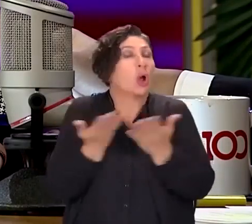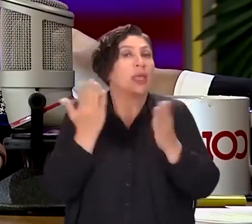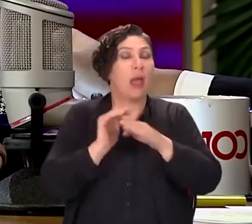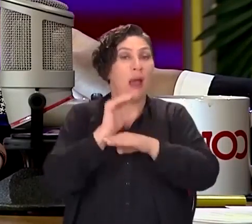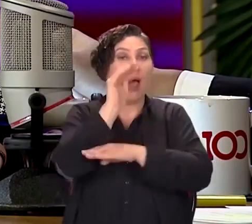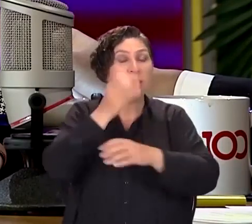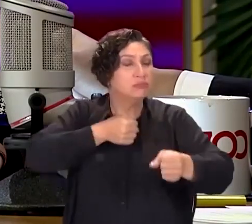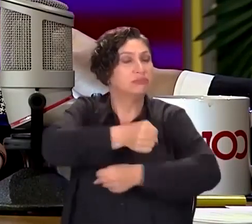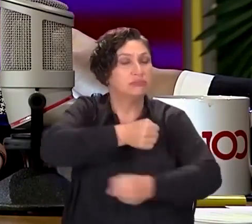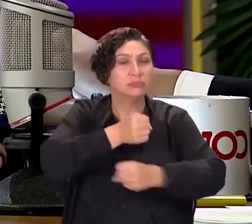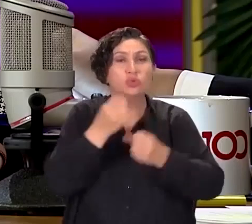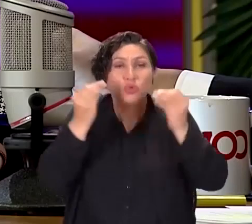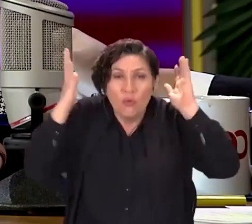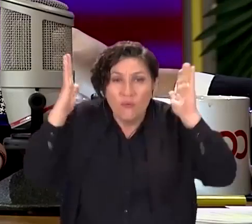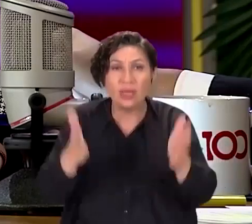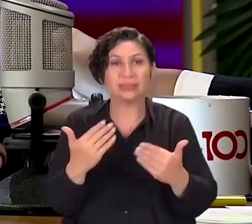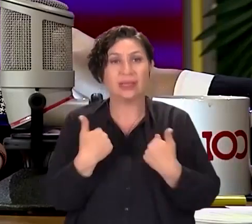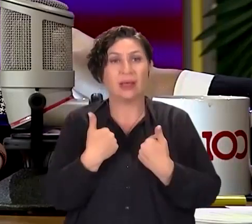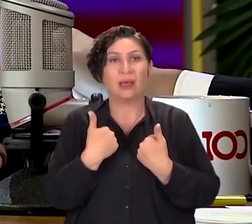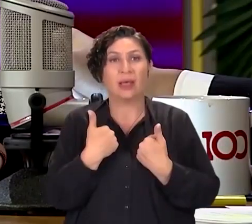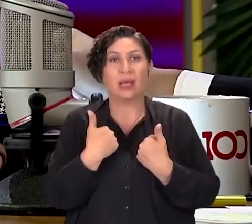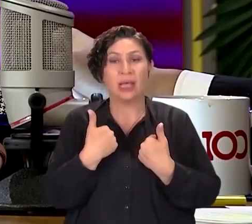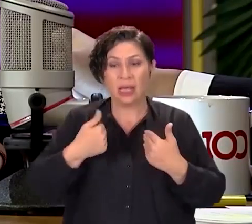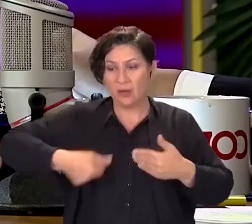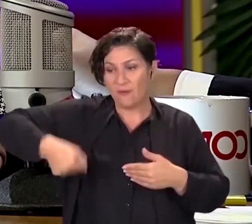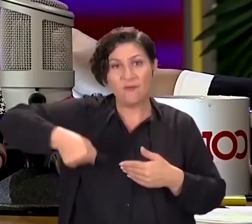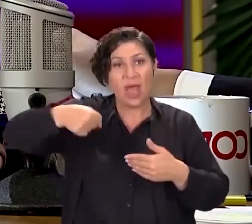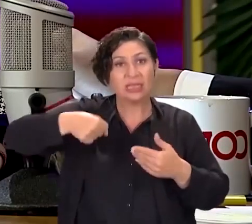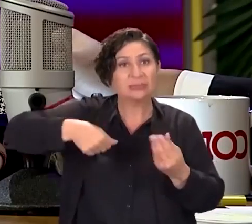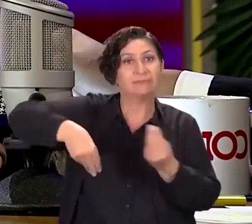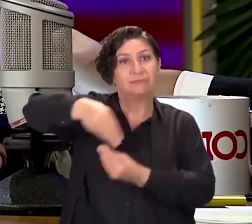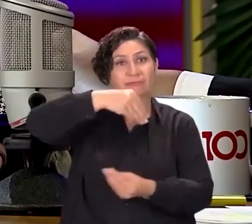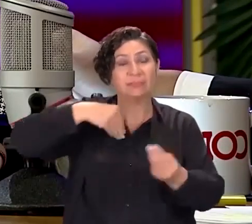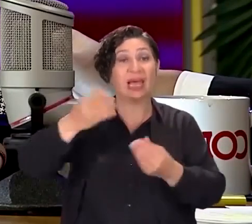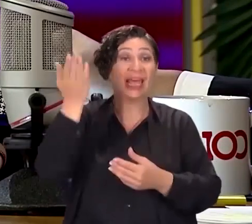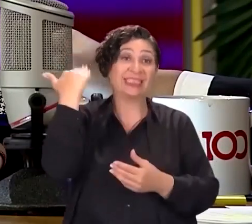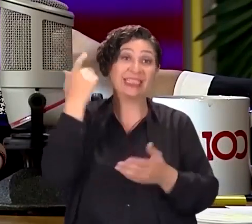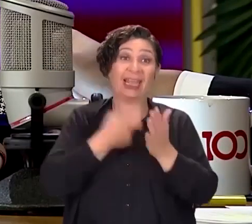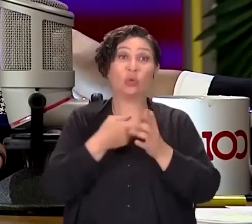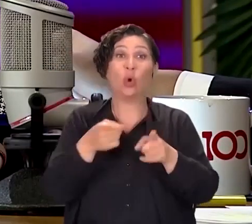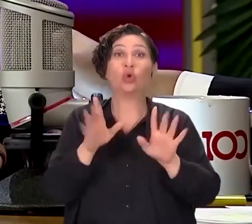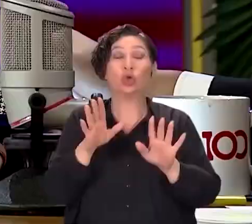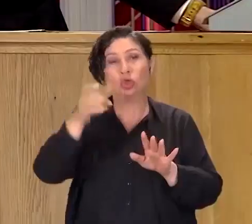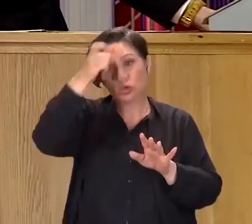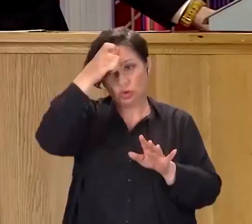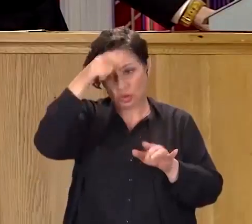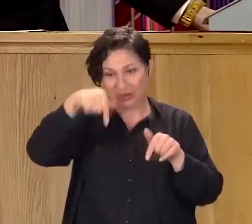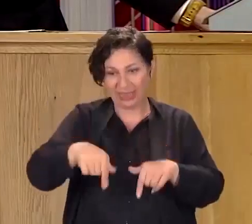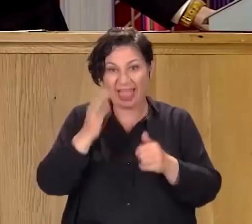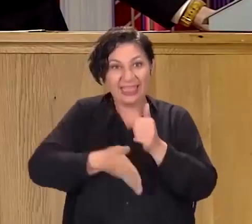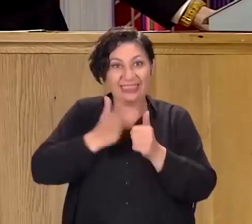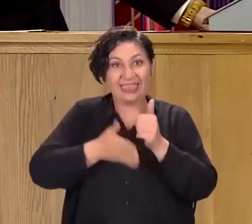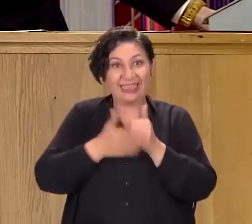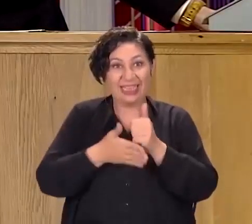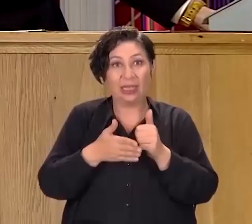hayat mücadelesi verdim ki valiz ticareti yapıyorduk. Adı eskiden oydu. Türkiye'de